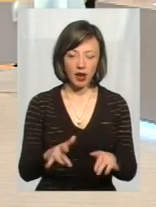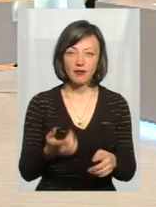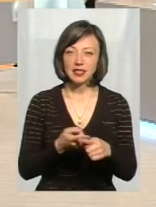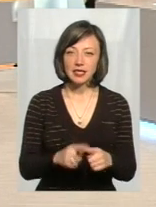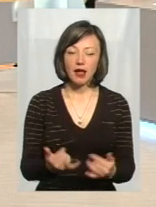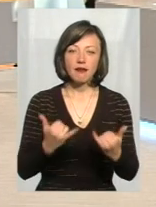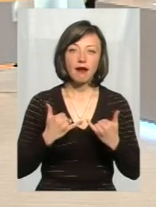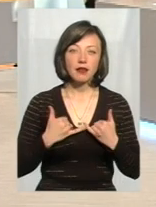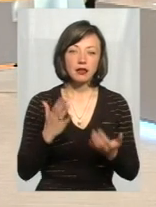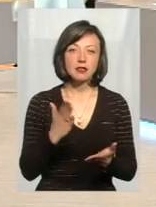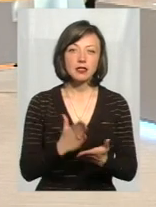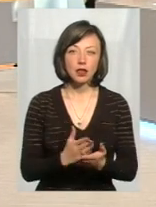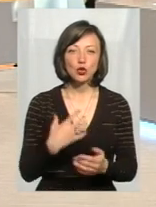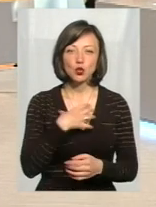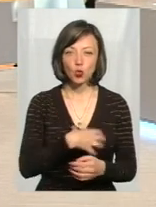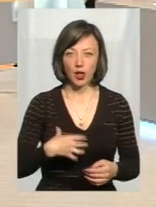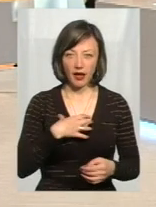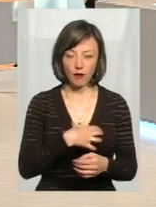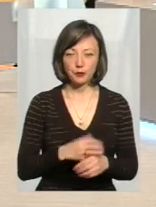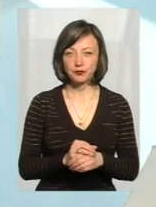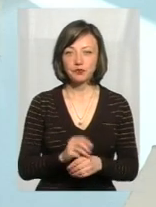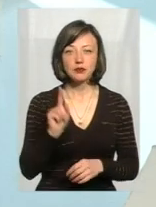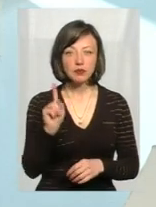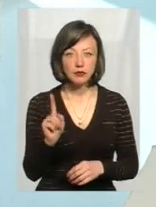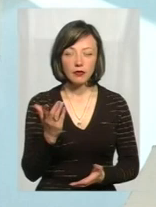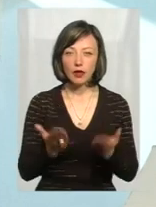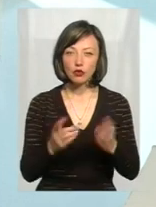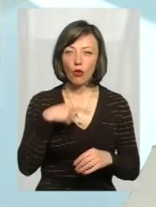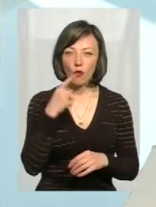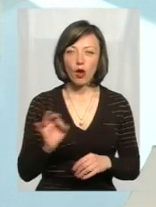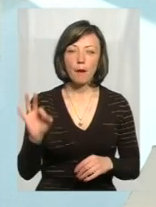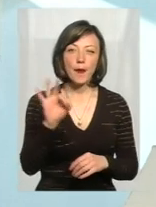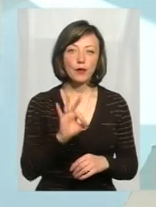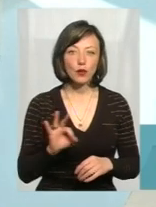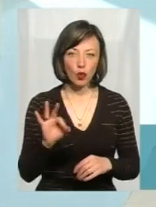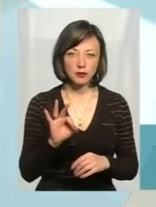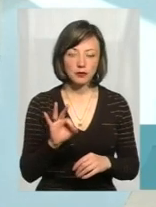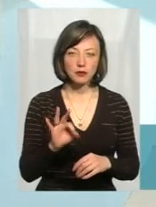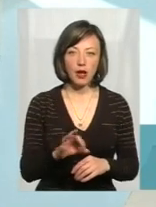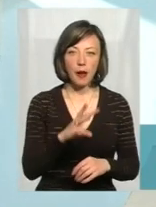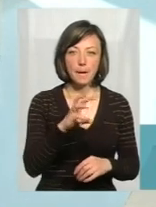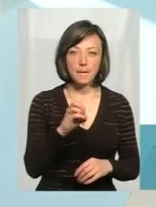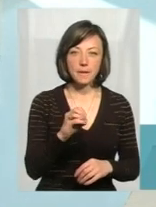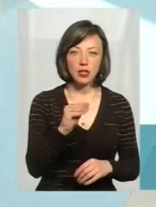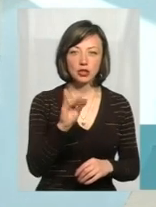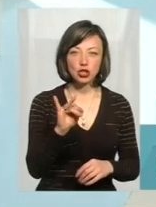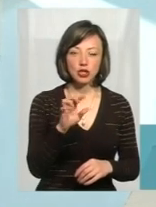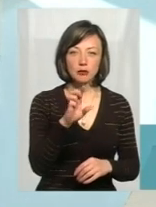нас є суттєвим. Ну, до речі, якщо ми говоримо про Меджибіж, про